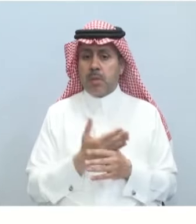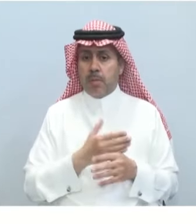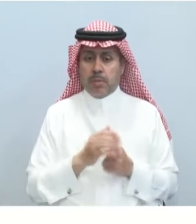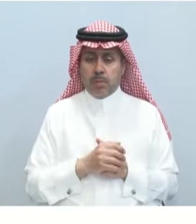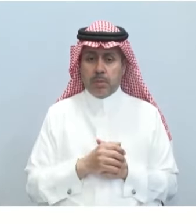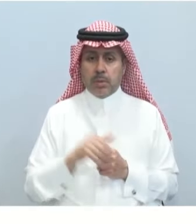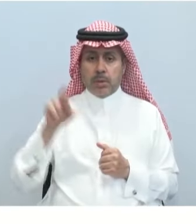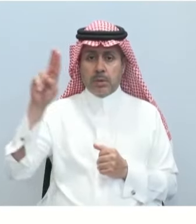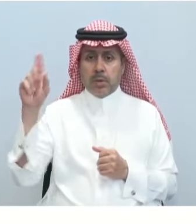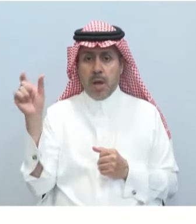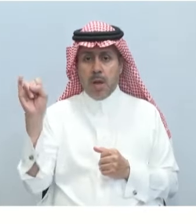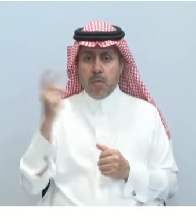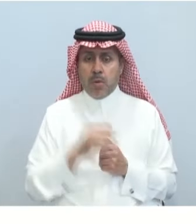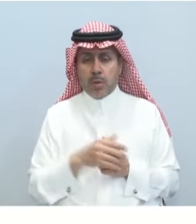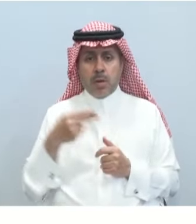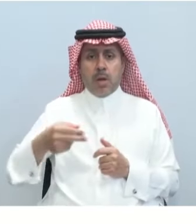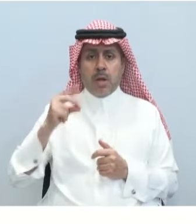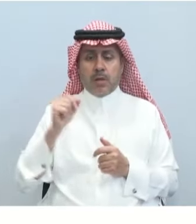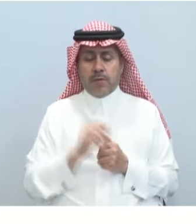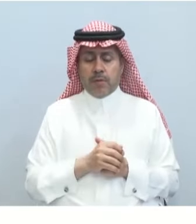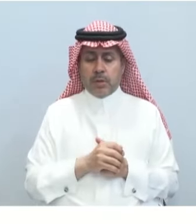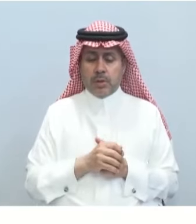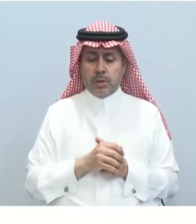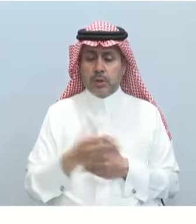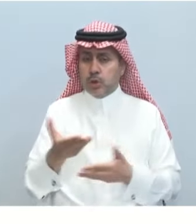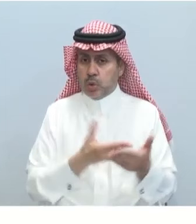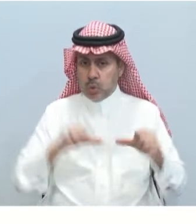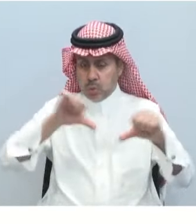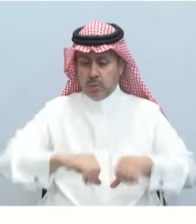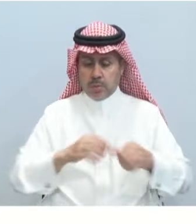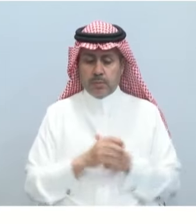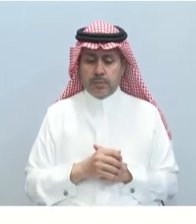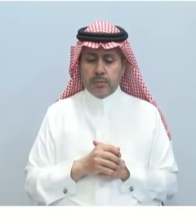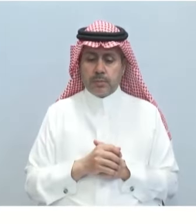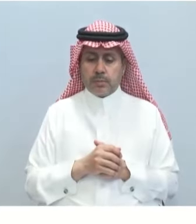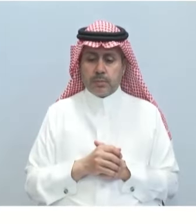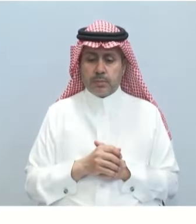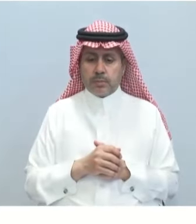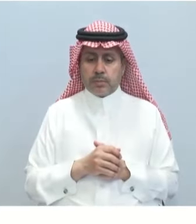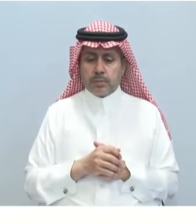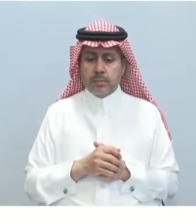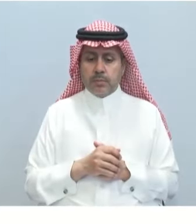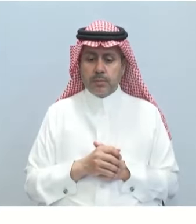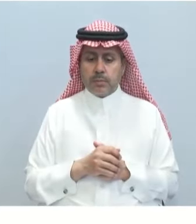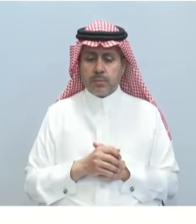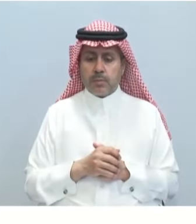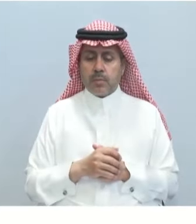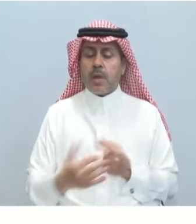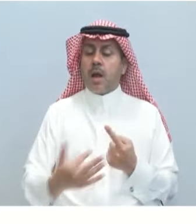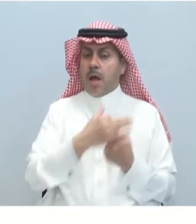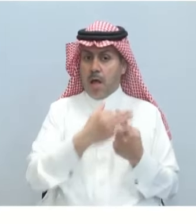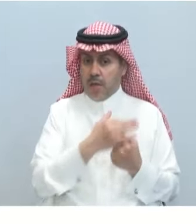كان تنمر عاطف عليه وسوء معاملته له خلال سنه ونصف فلاحظ معي هنا الاذى